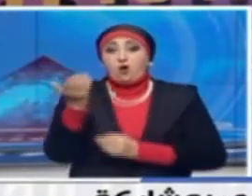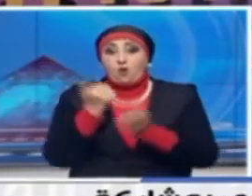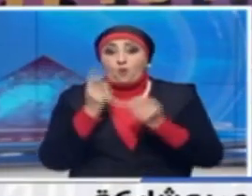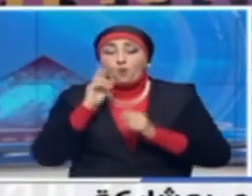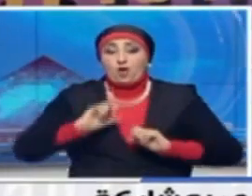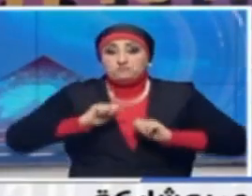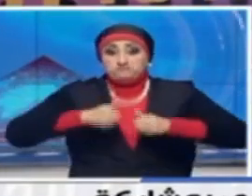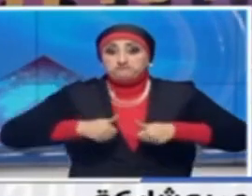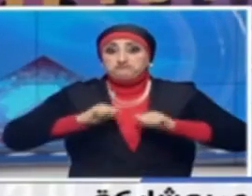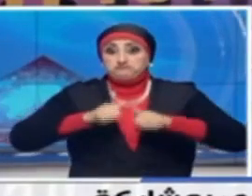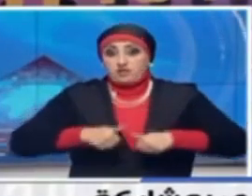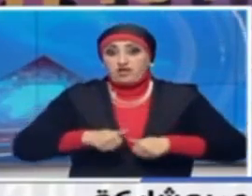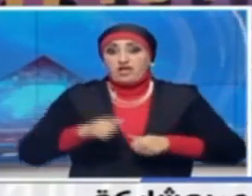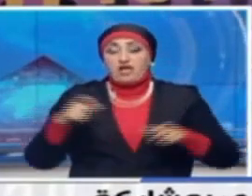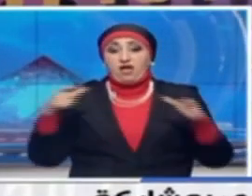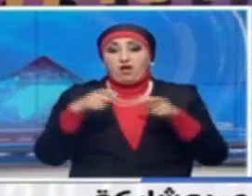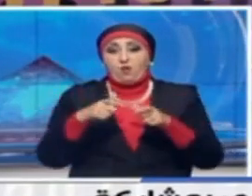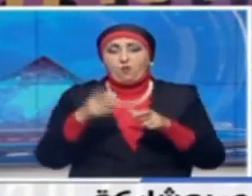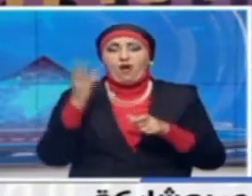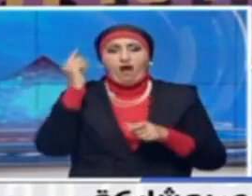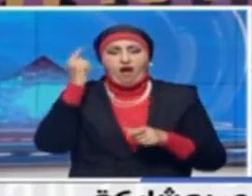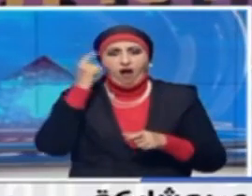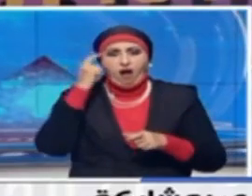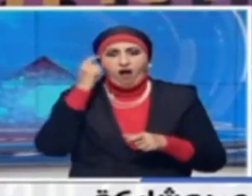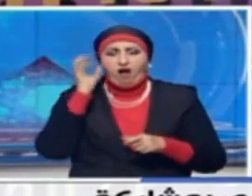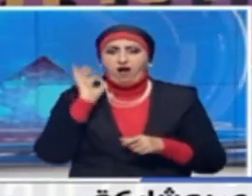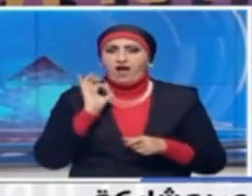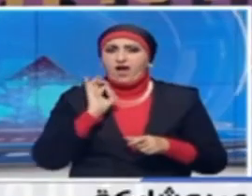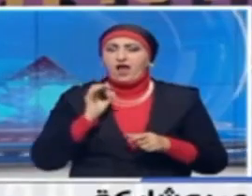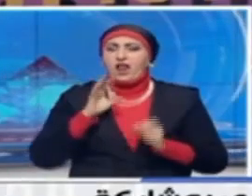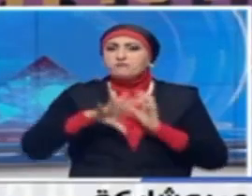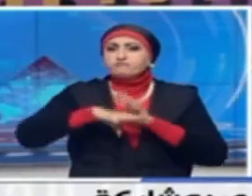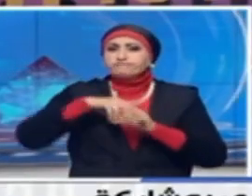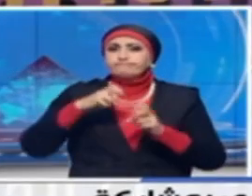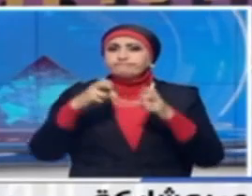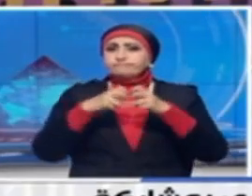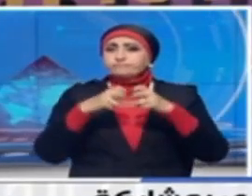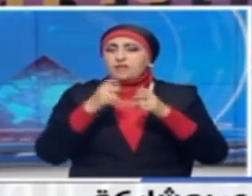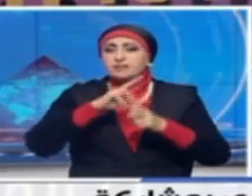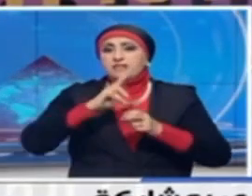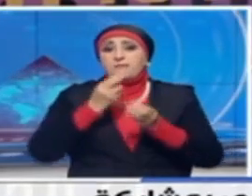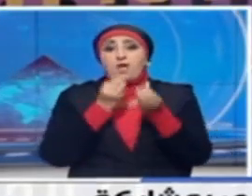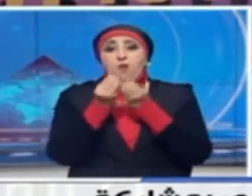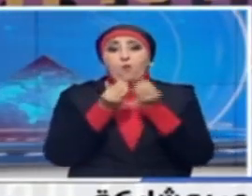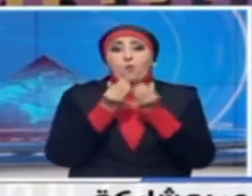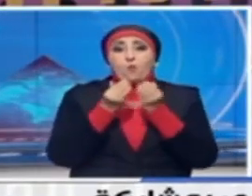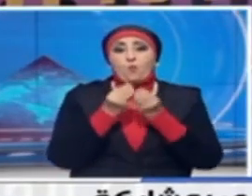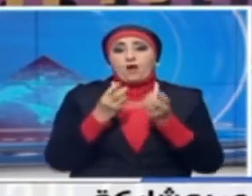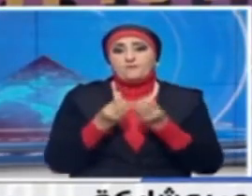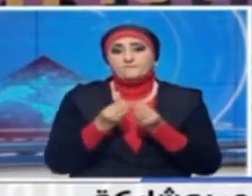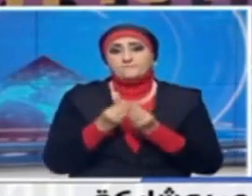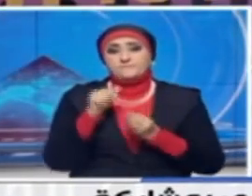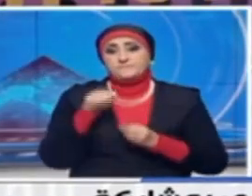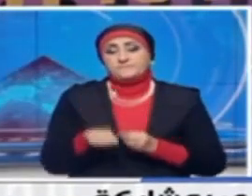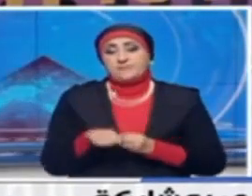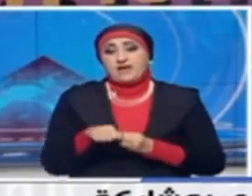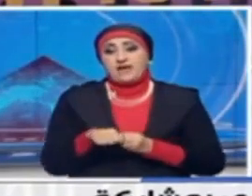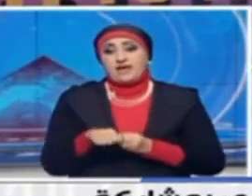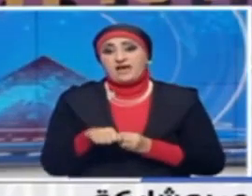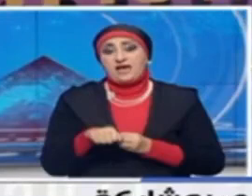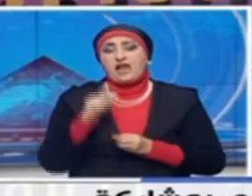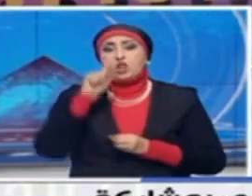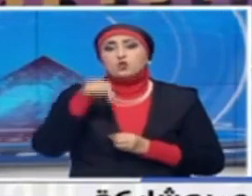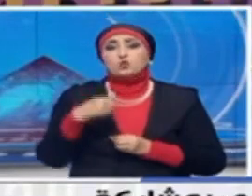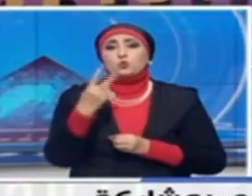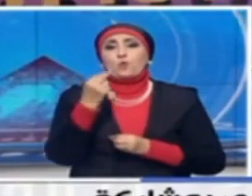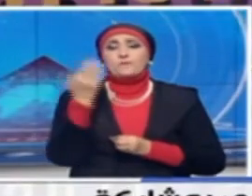وشاركوا في عدد من الجلسات وتعرفوا على المعروضات داخل هذا المعرض. ومن خلال حوارات أجريتها معهم على مدى